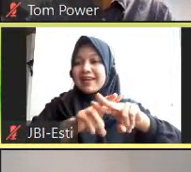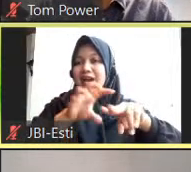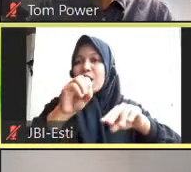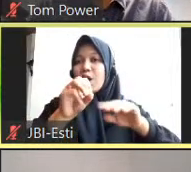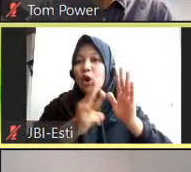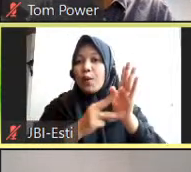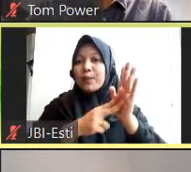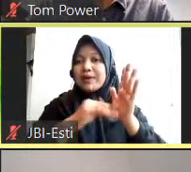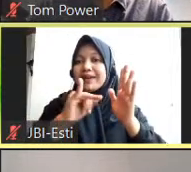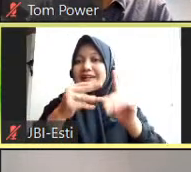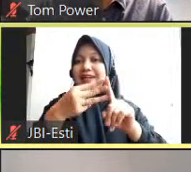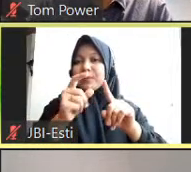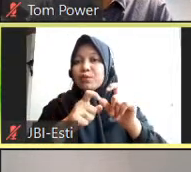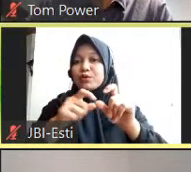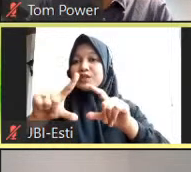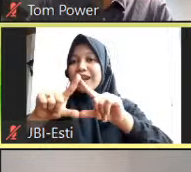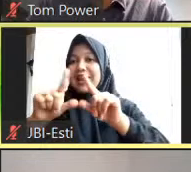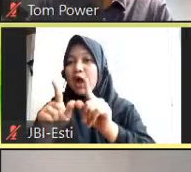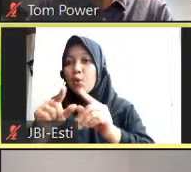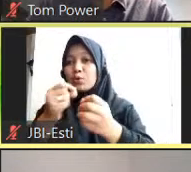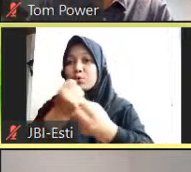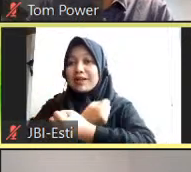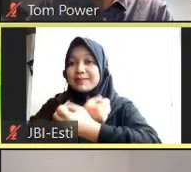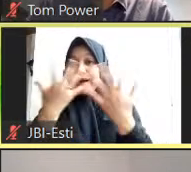menjadi pemula dari